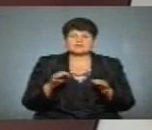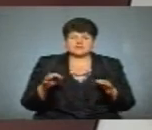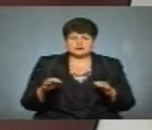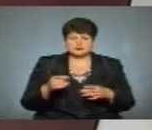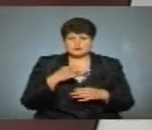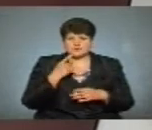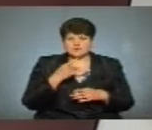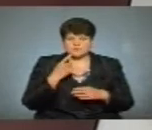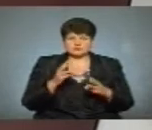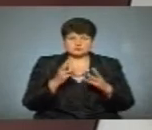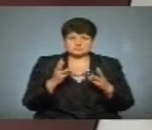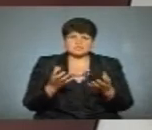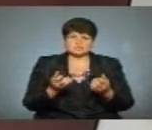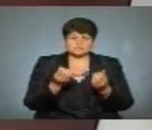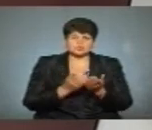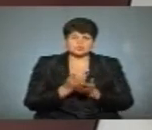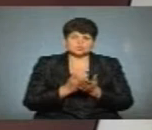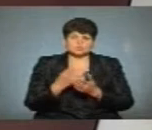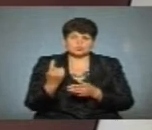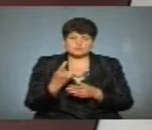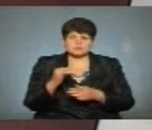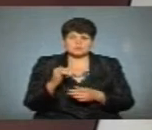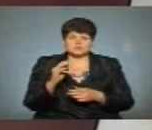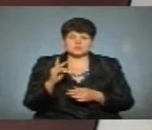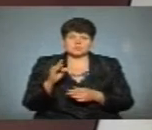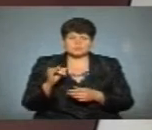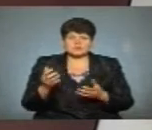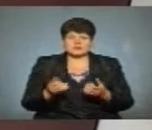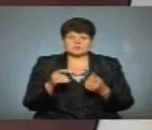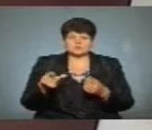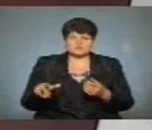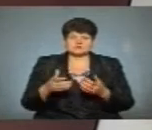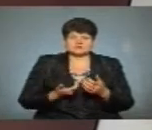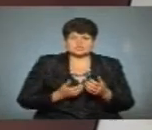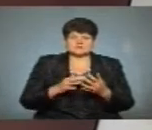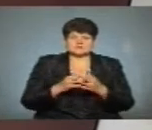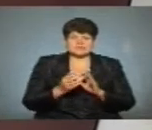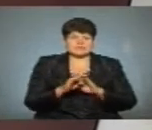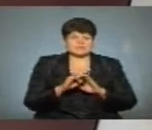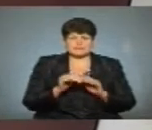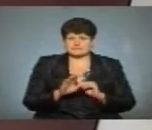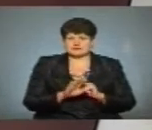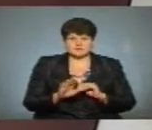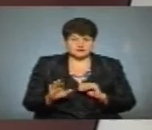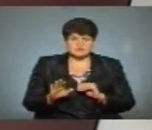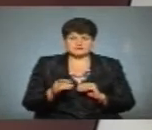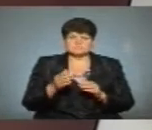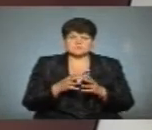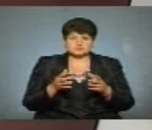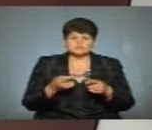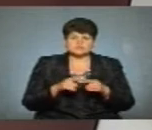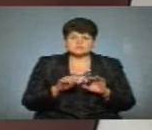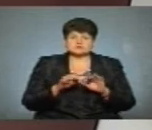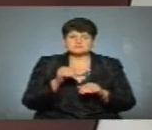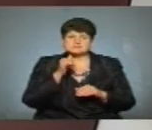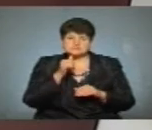словами речниці пожежно-рятувальної служби області Ірини Крупи, рятувальників жителі села наразі не викликали. Більше про це ми розповімо вам